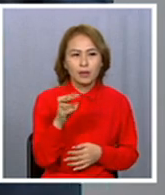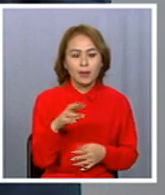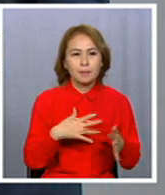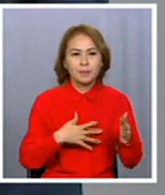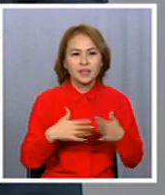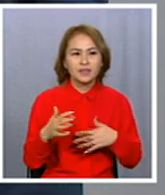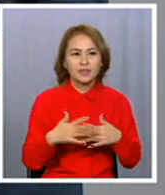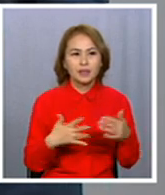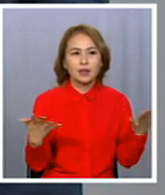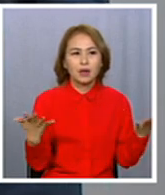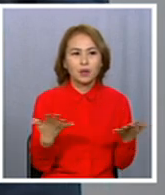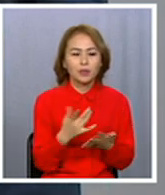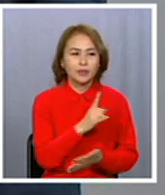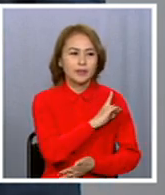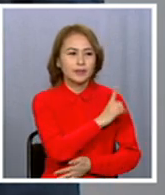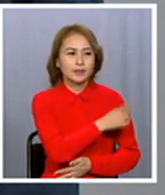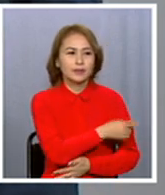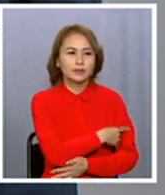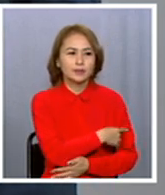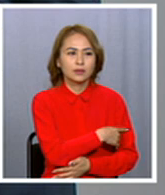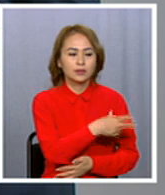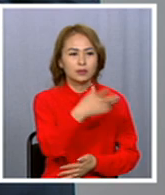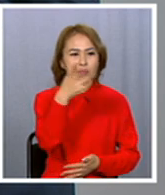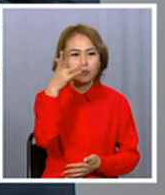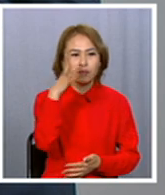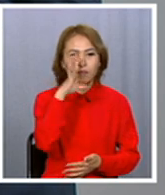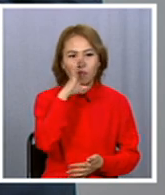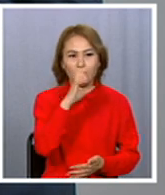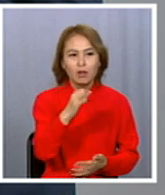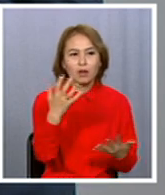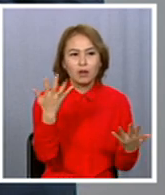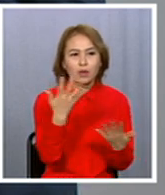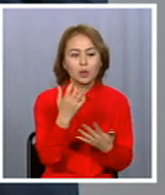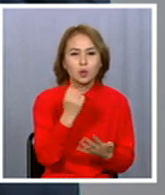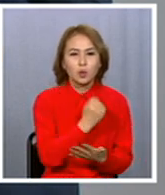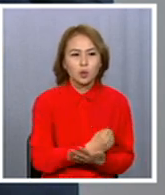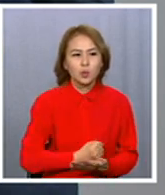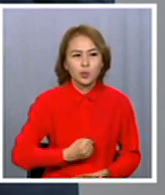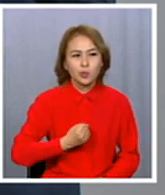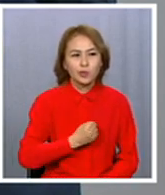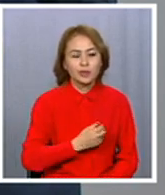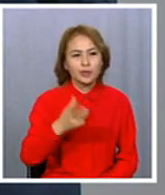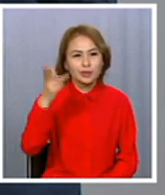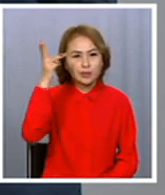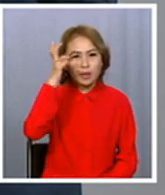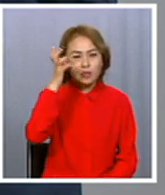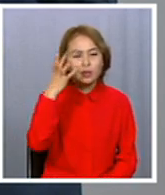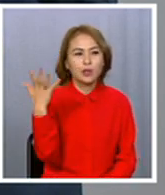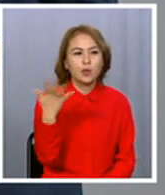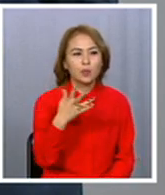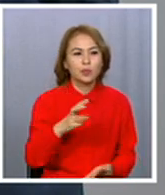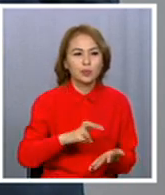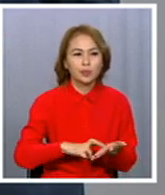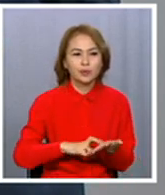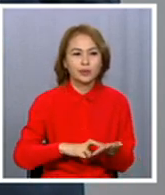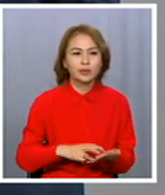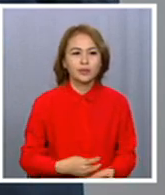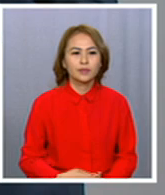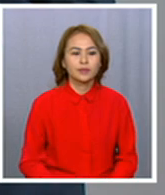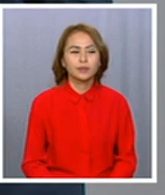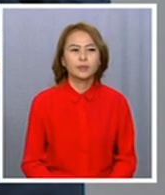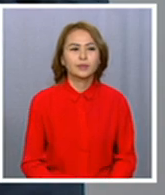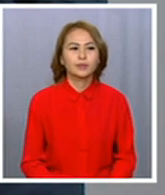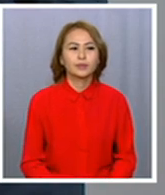Медведь какой? Сильный. Волк какой? Злой. Заяц какой? Трусливый.